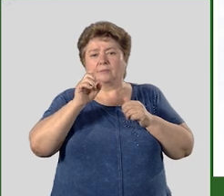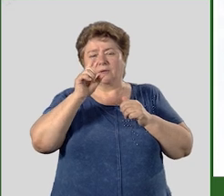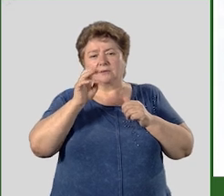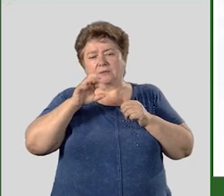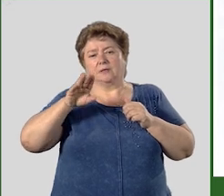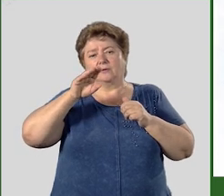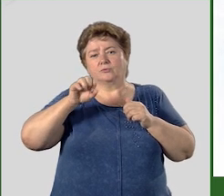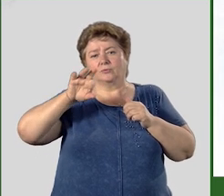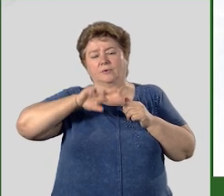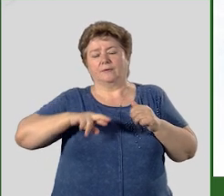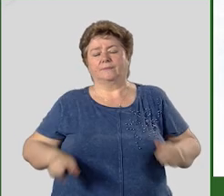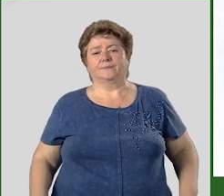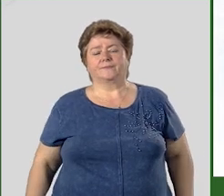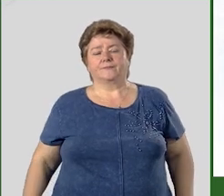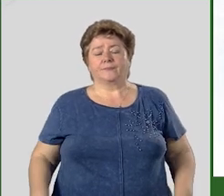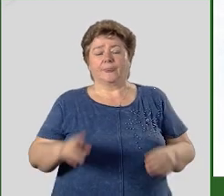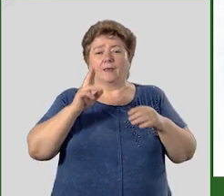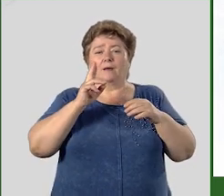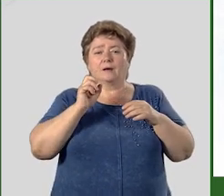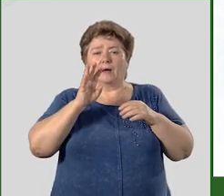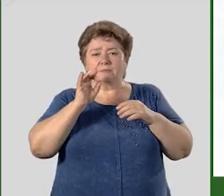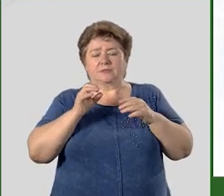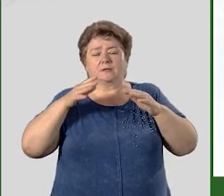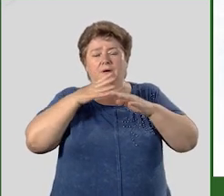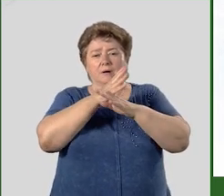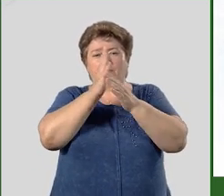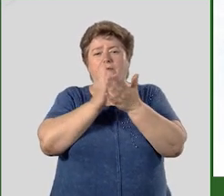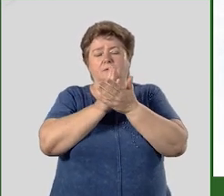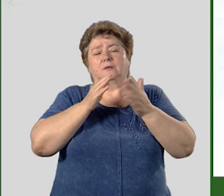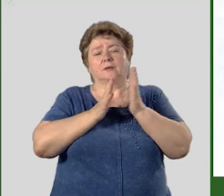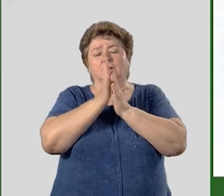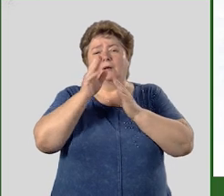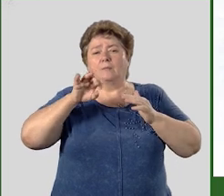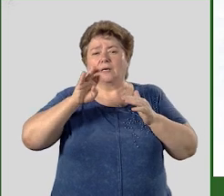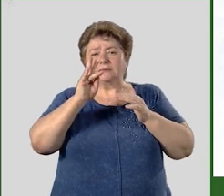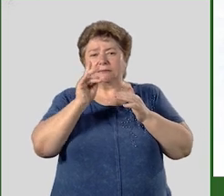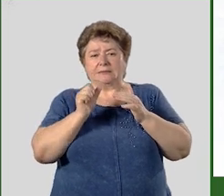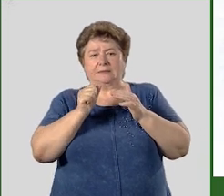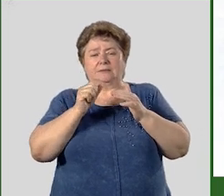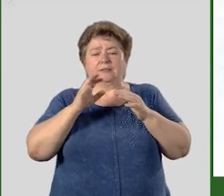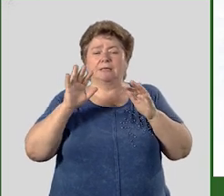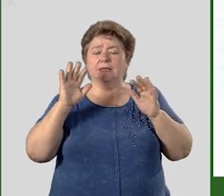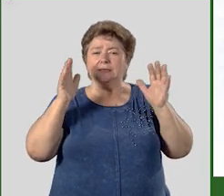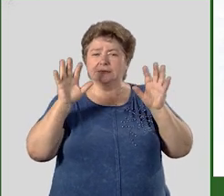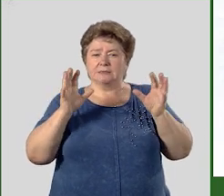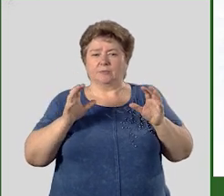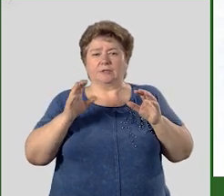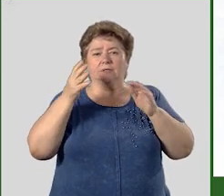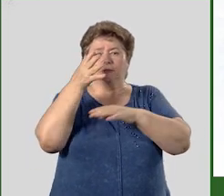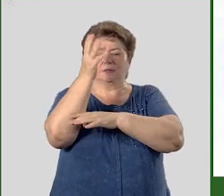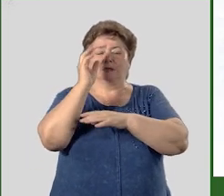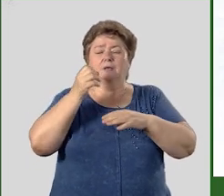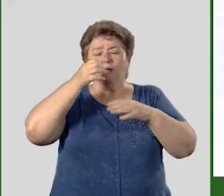туя. В Капских горах растет капская маслина, серебряное дерево